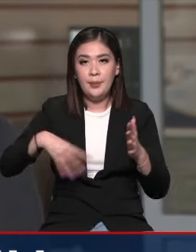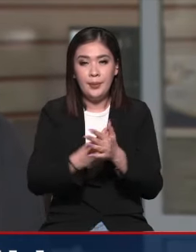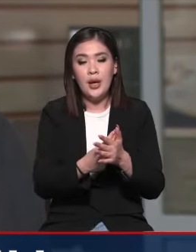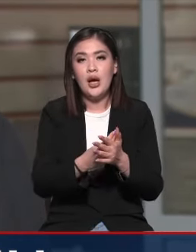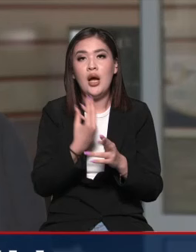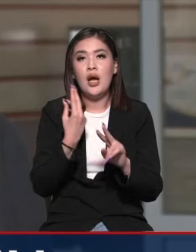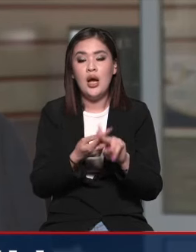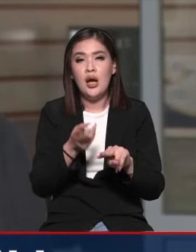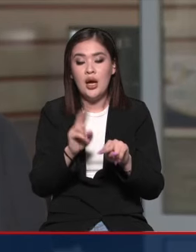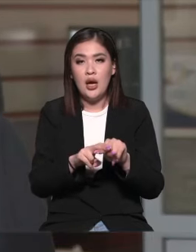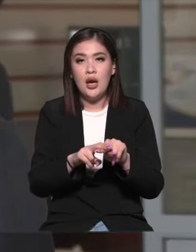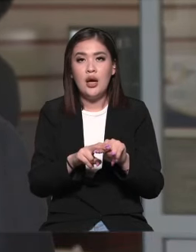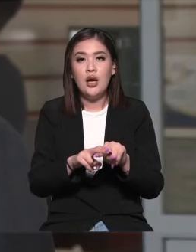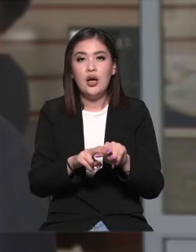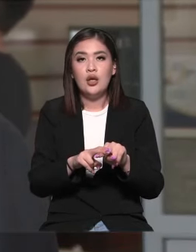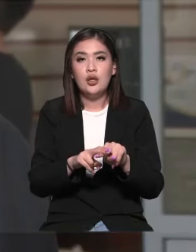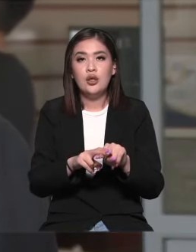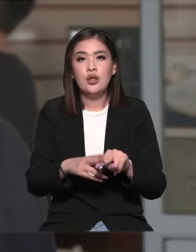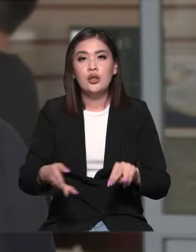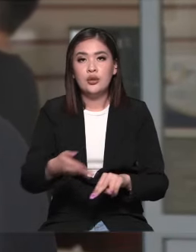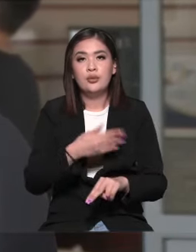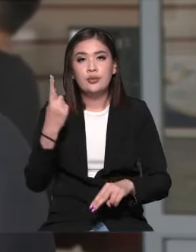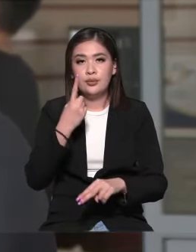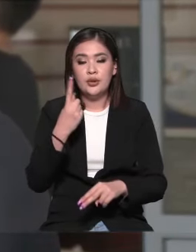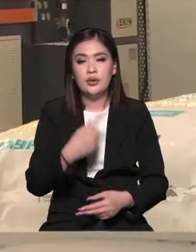уақытта ол біз үшін бірінші мәселе.